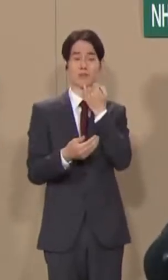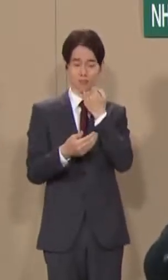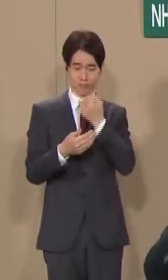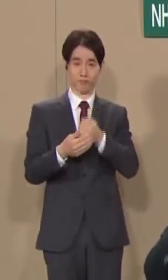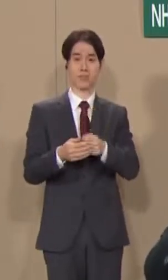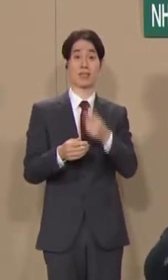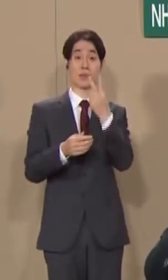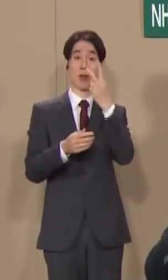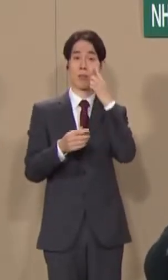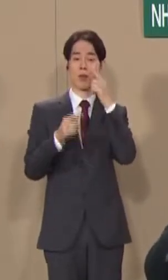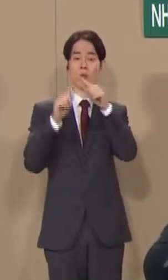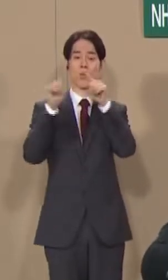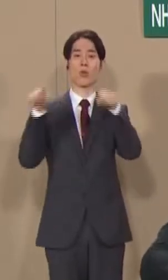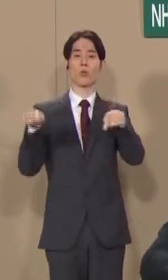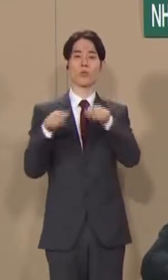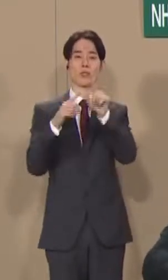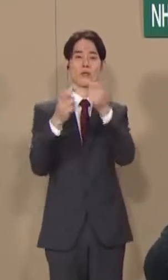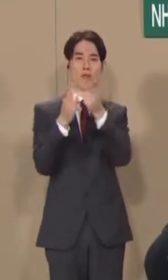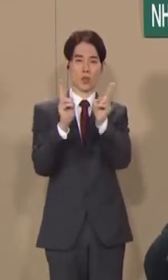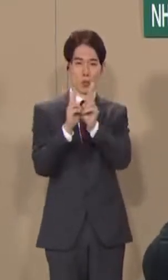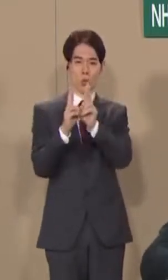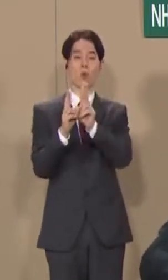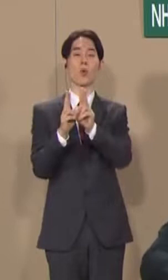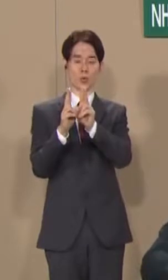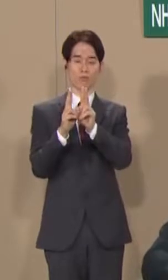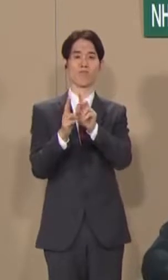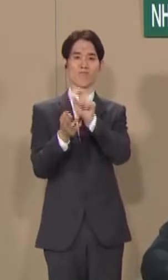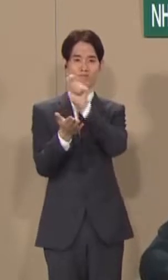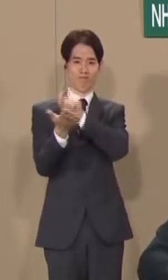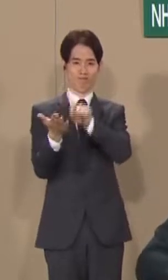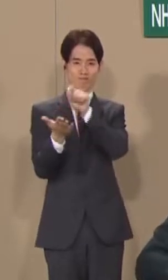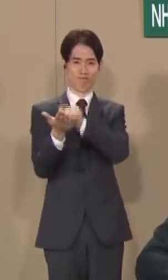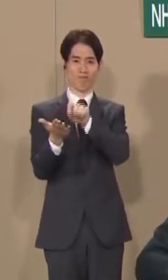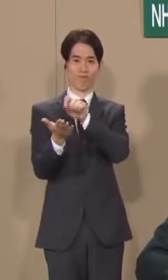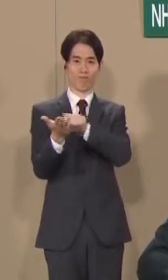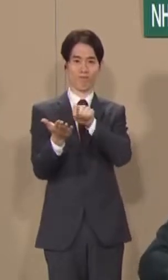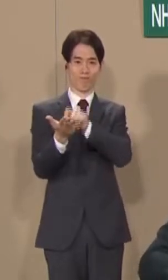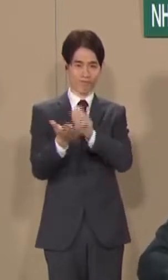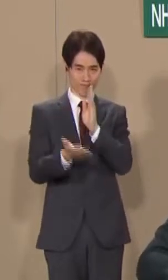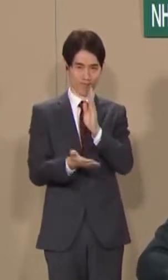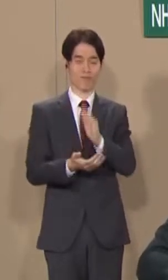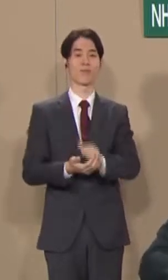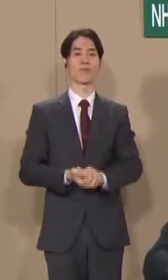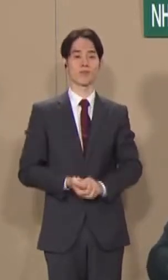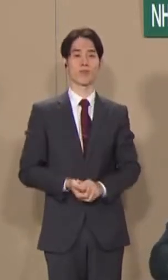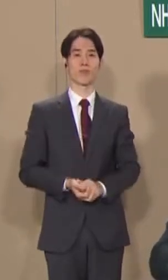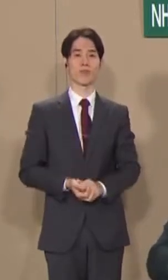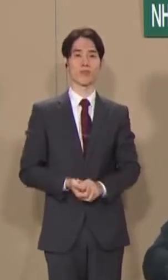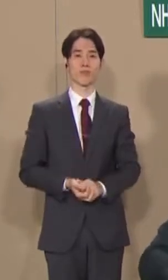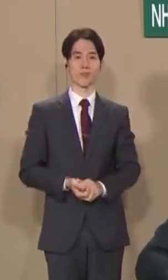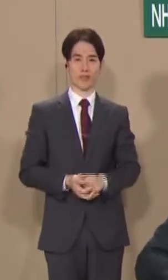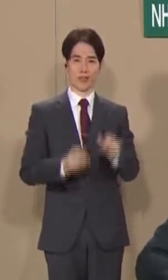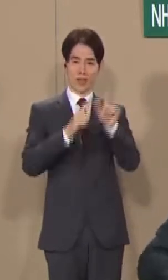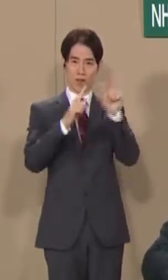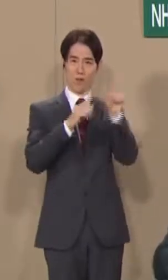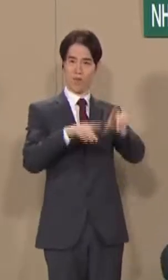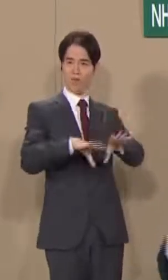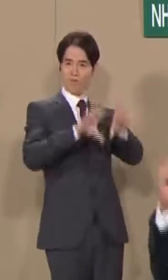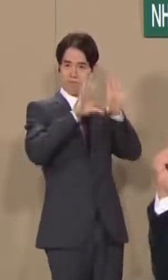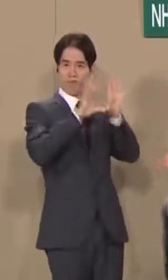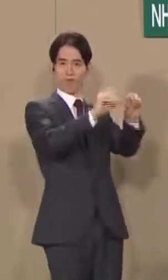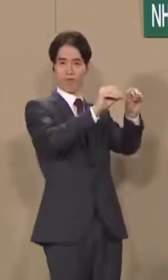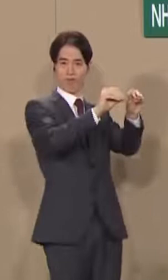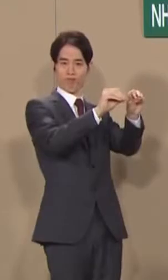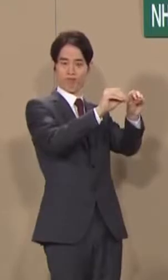22枚目の投票用紙にnhk 等2枚目の投票しに nhk ととお書きくださいnhk よ